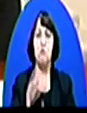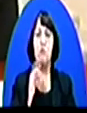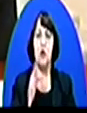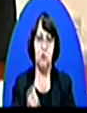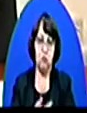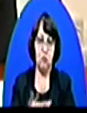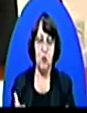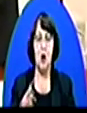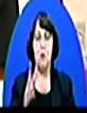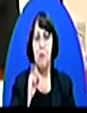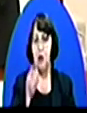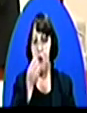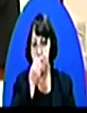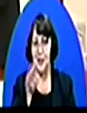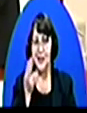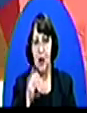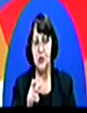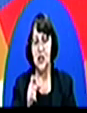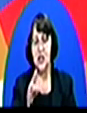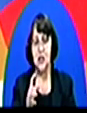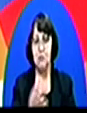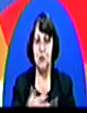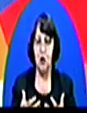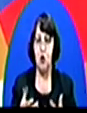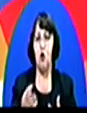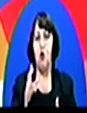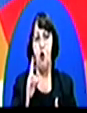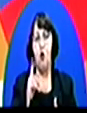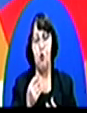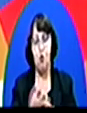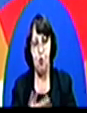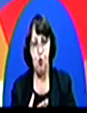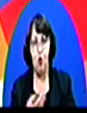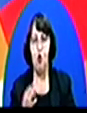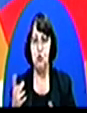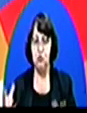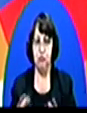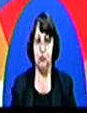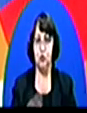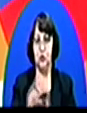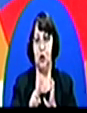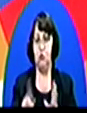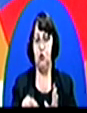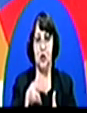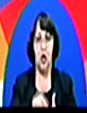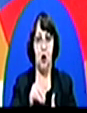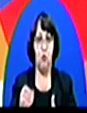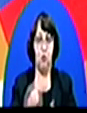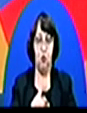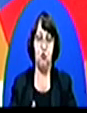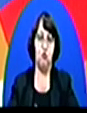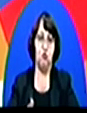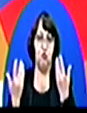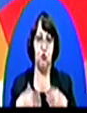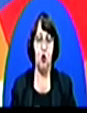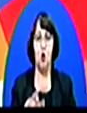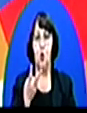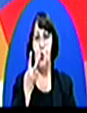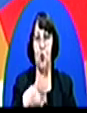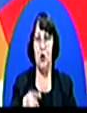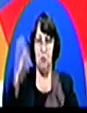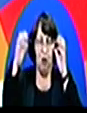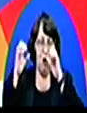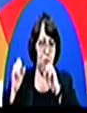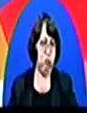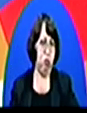эрдэс тэжээлийн багц, өвс, хүнсний багц зэрэг нийтдээ 9.2 тэрбум төгрөгийн тосомж үзүүлсэн байна. Мөн уйрт автсан 900